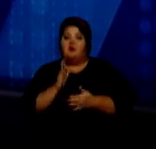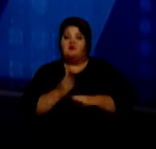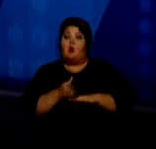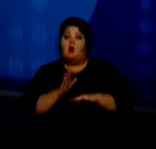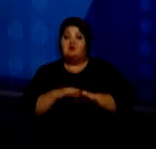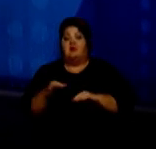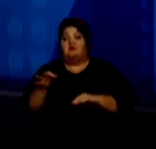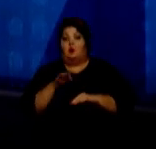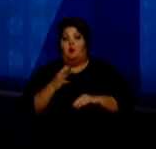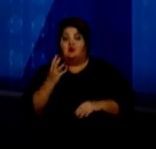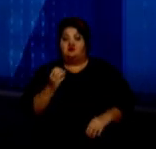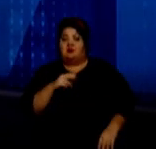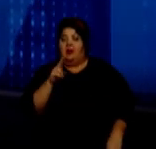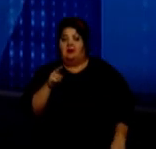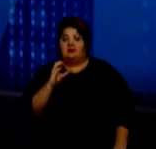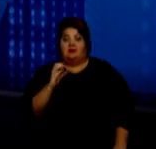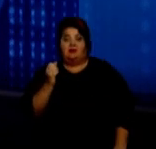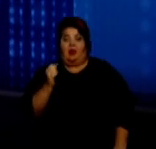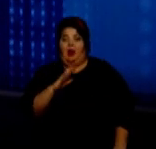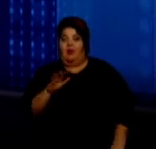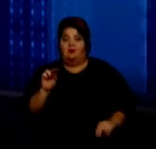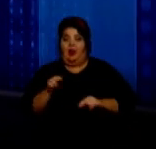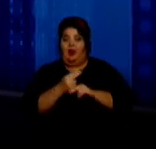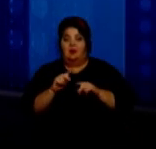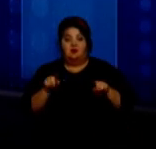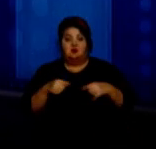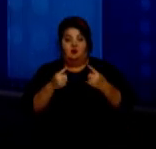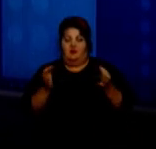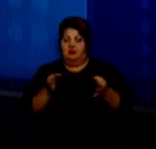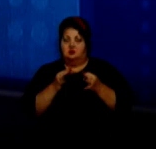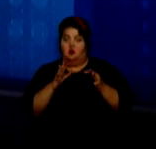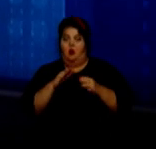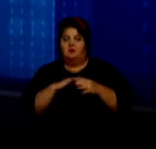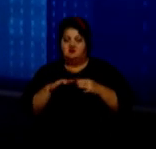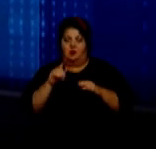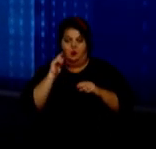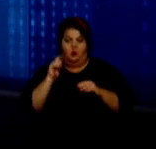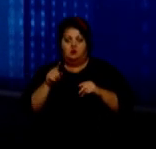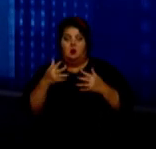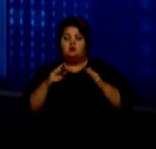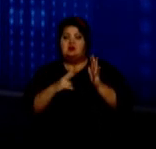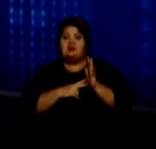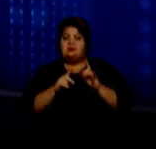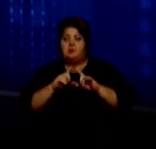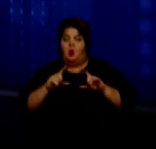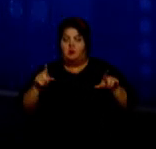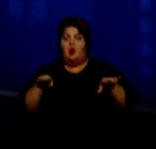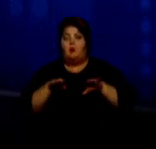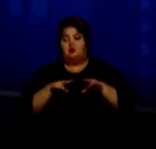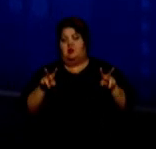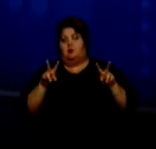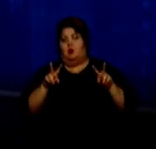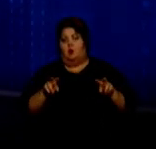ще ДСА не реставрувала нічого, але в цілому по Україні в них уже 7 об'єктів подібного типу,